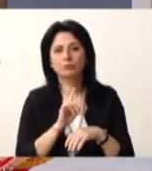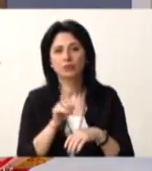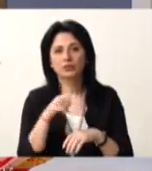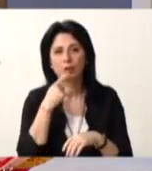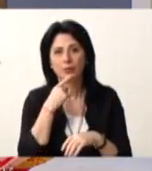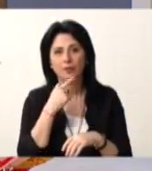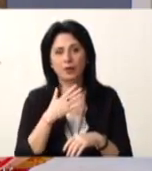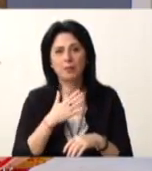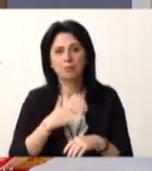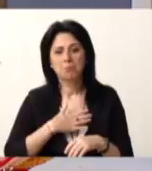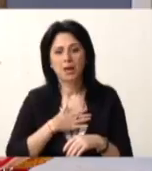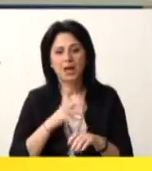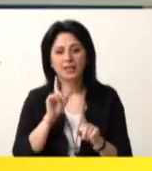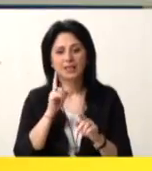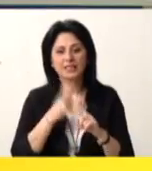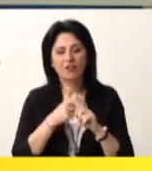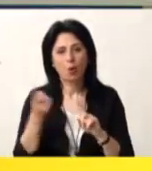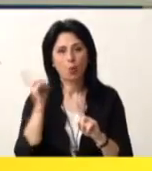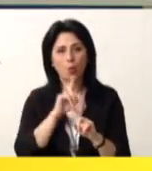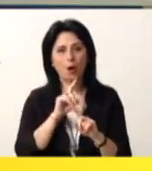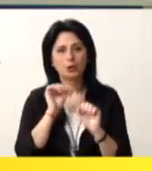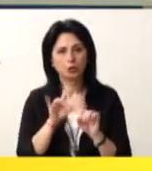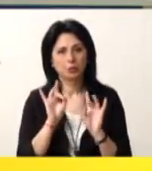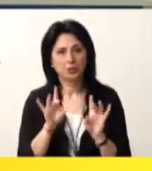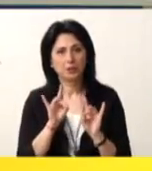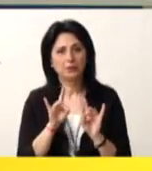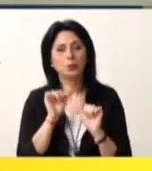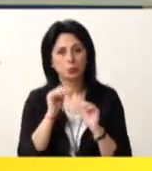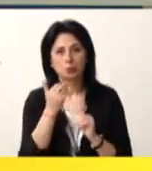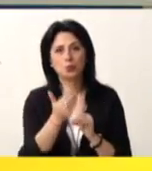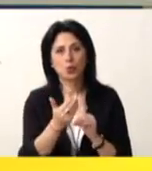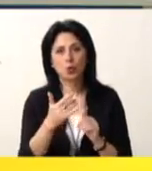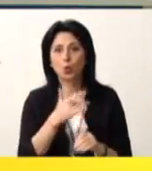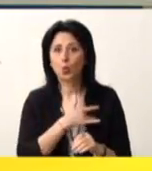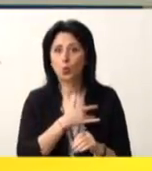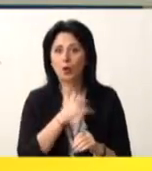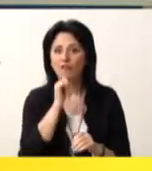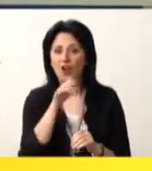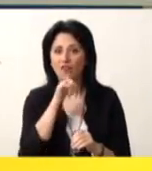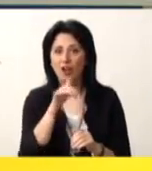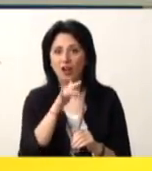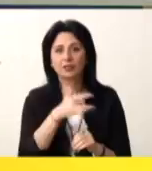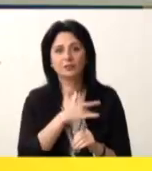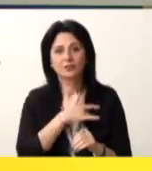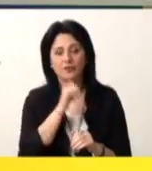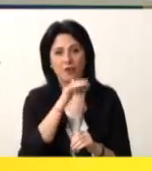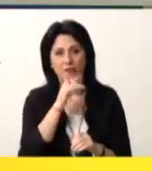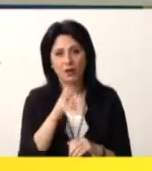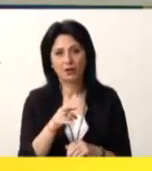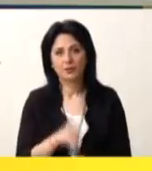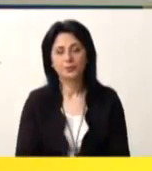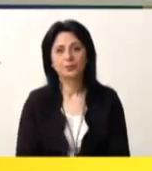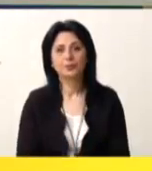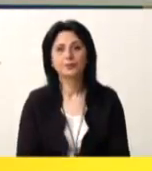თქვენ ახსენეთ მკერდის ზვლის უკან ტკივილი, რომელიც შეიძლება გულის დაავადებასთან იყოს, სტენოკარდიასთან იყოს